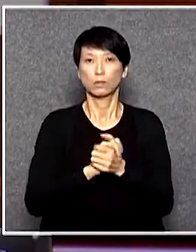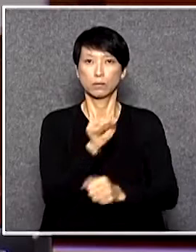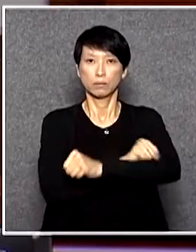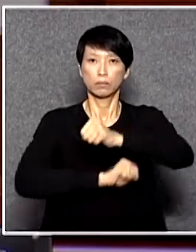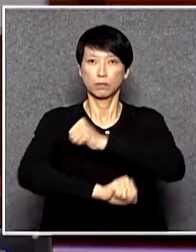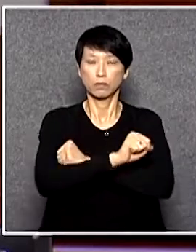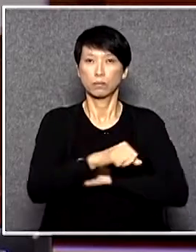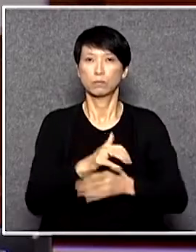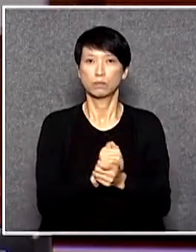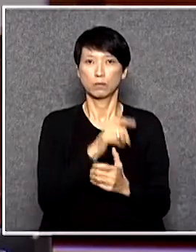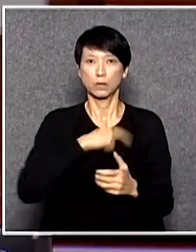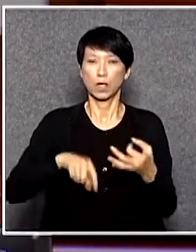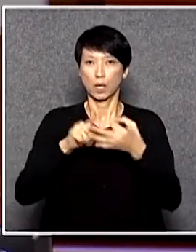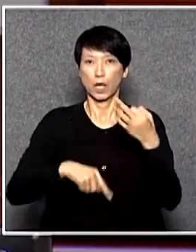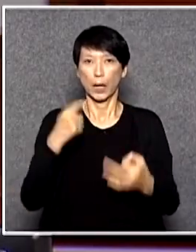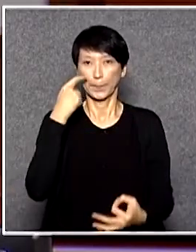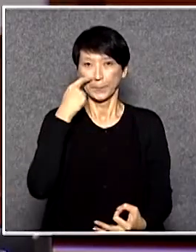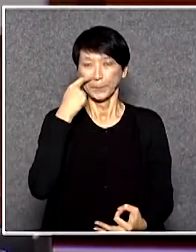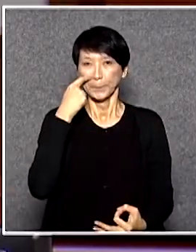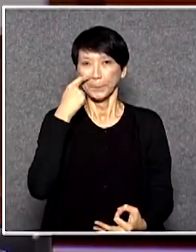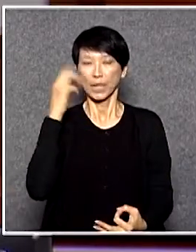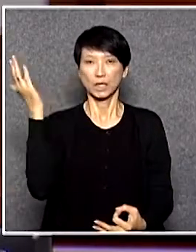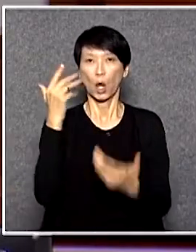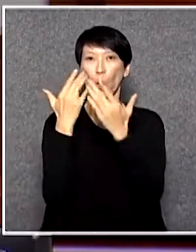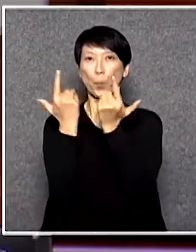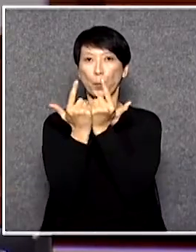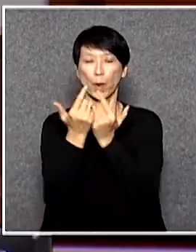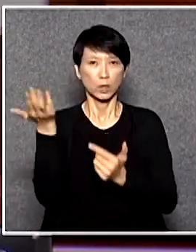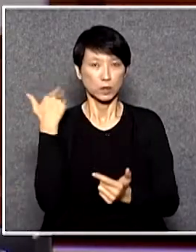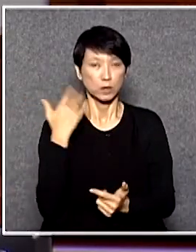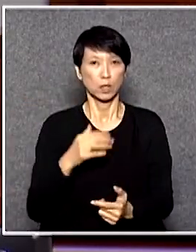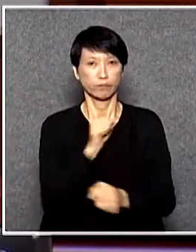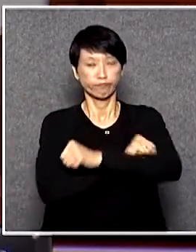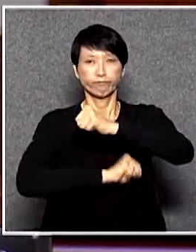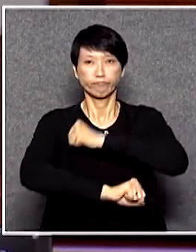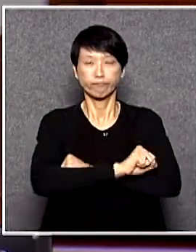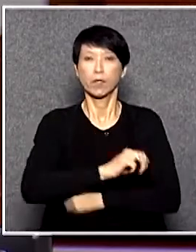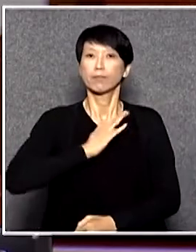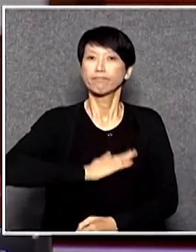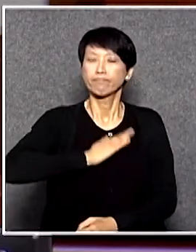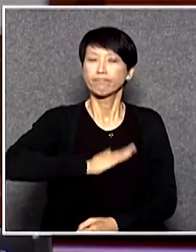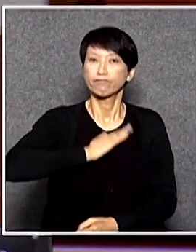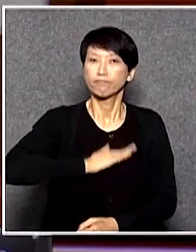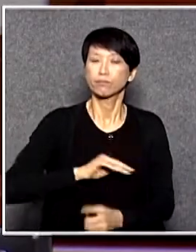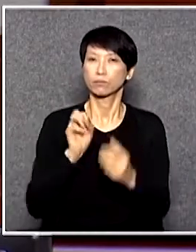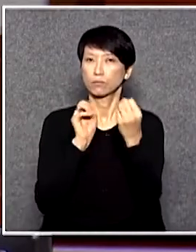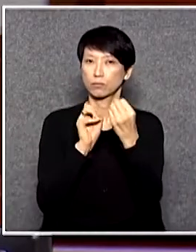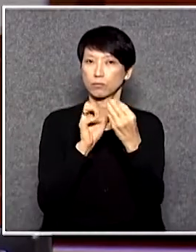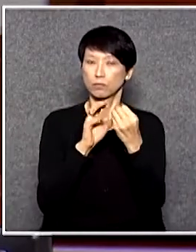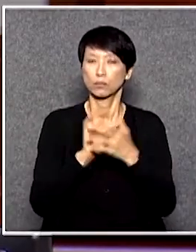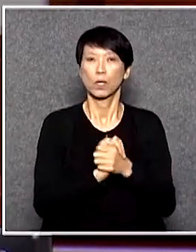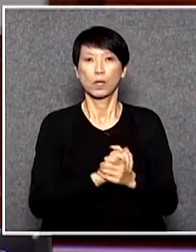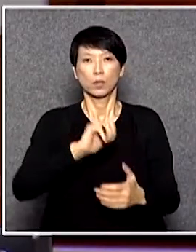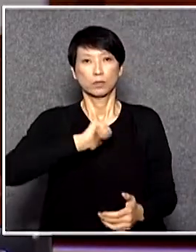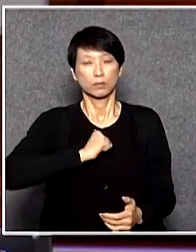理事長吳秋北曾經表示，勞工界要有耐性慢慢去說服資方，跟住就被陳婉嫻議員